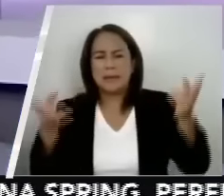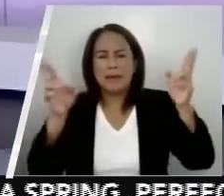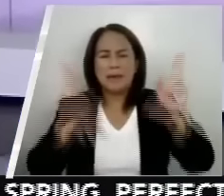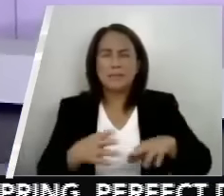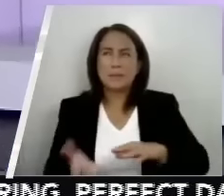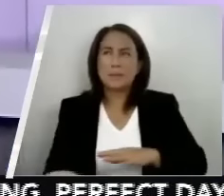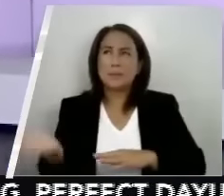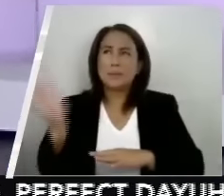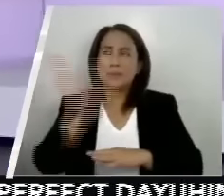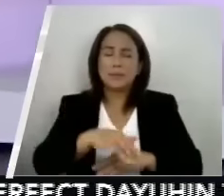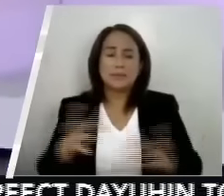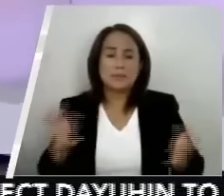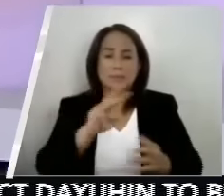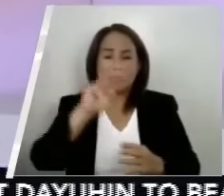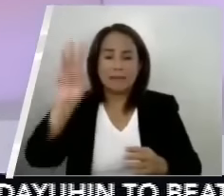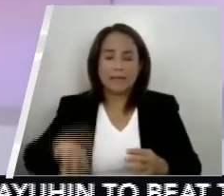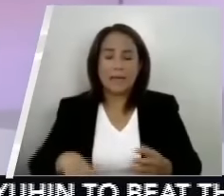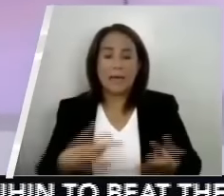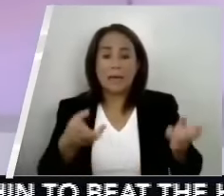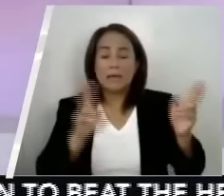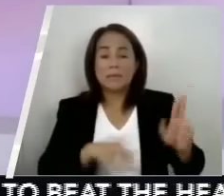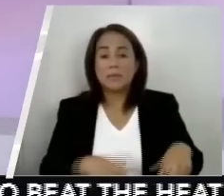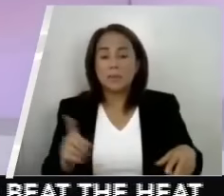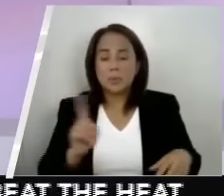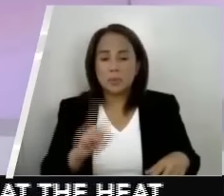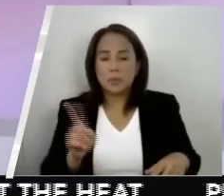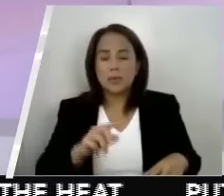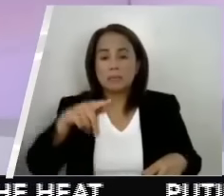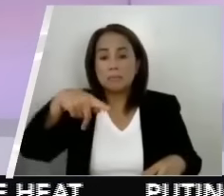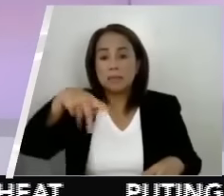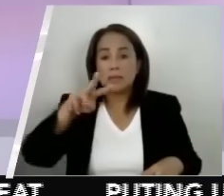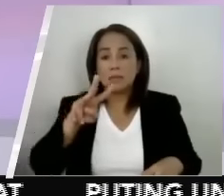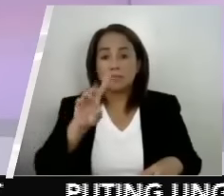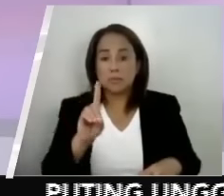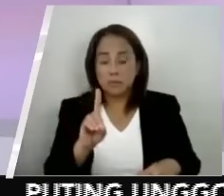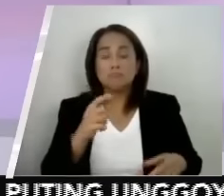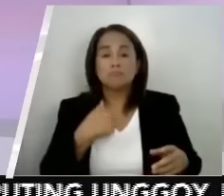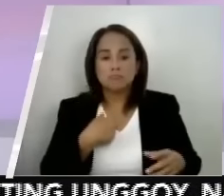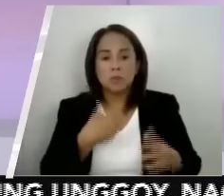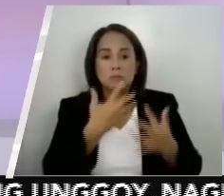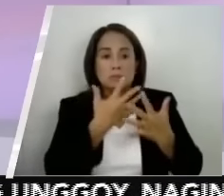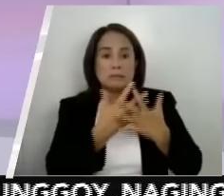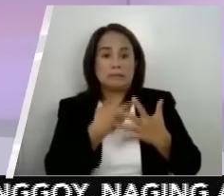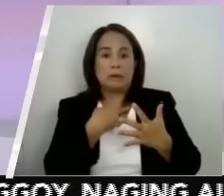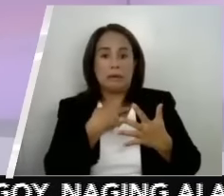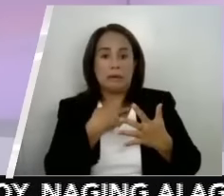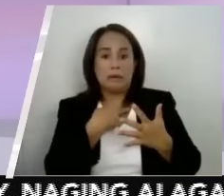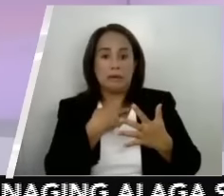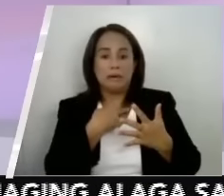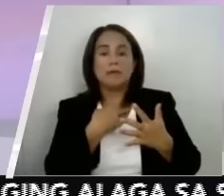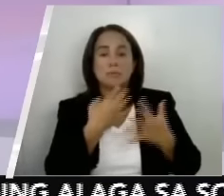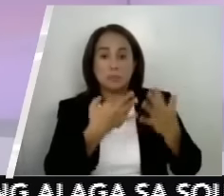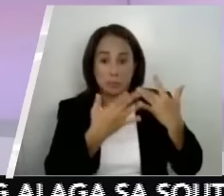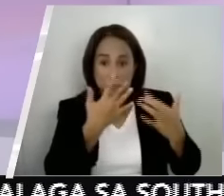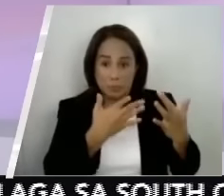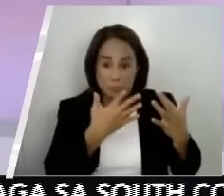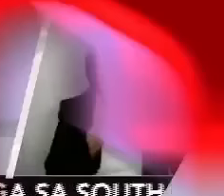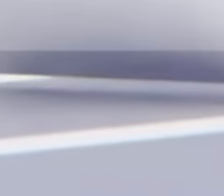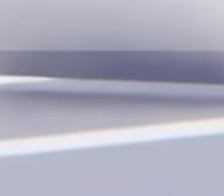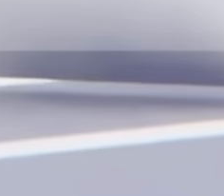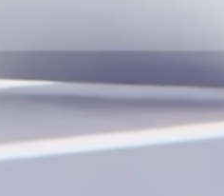Manila. Sa isang insidente ng sunog, may PWD na nakulong sa apoy at nasawi. Tinutukan niya ni Jomar